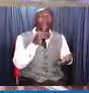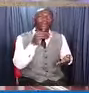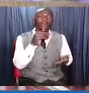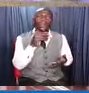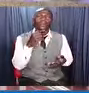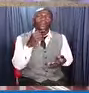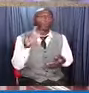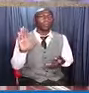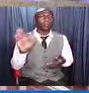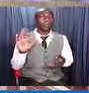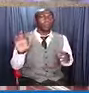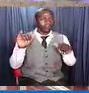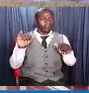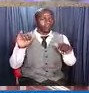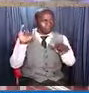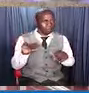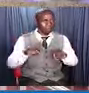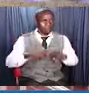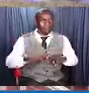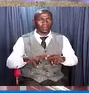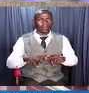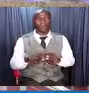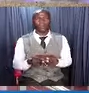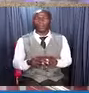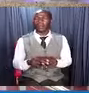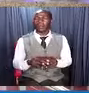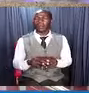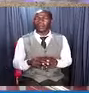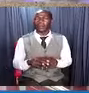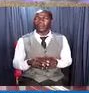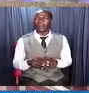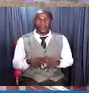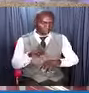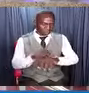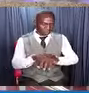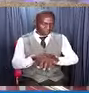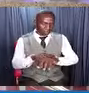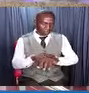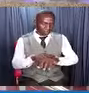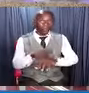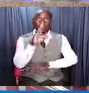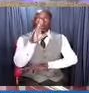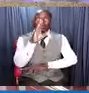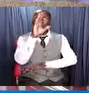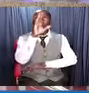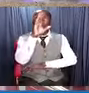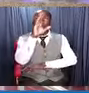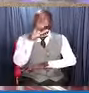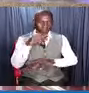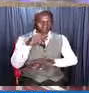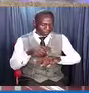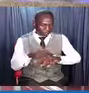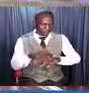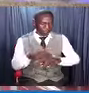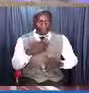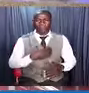bado umeketi. And you're still seated. Ah, okay. Saa 6 inafika. It's almost noon.